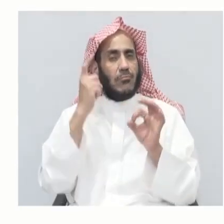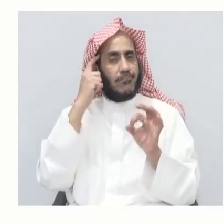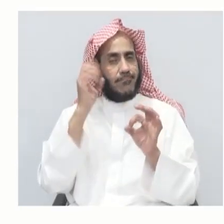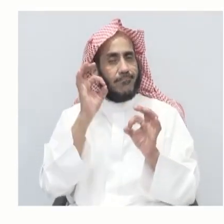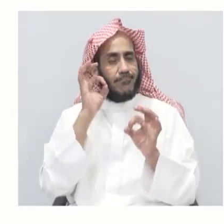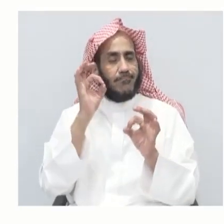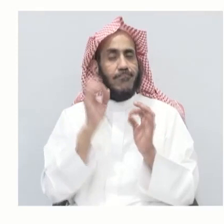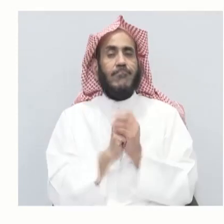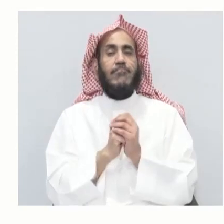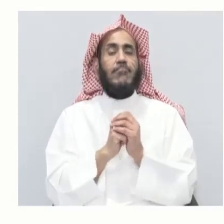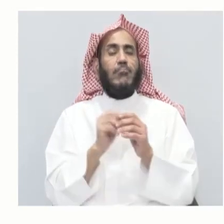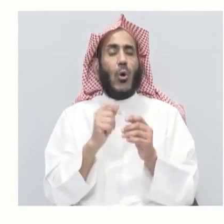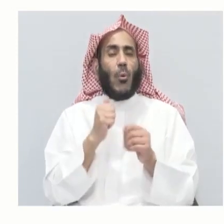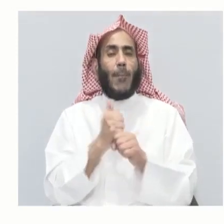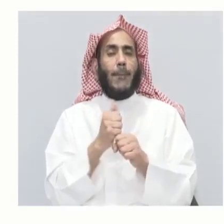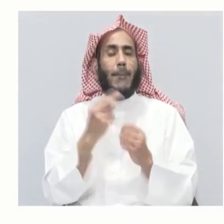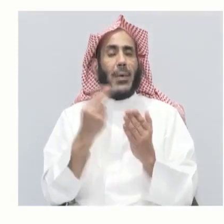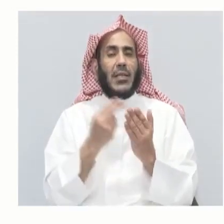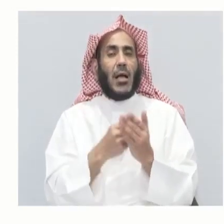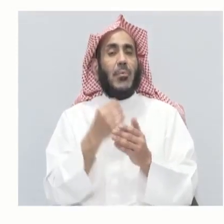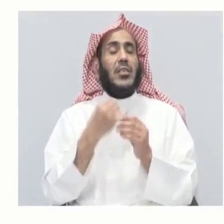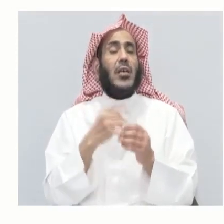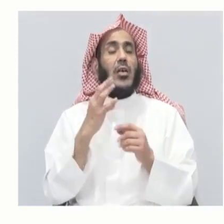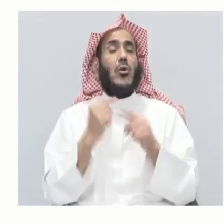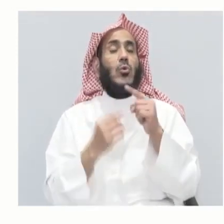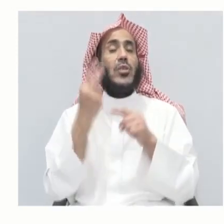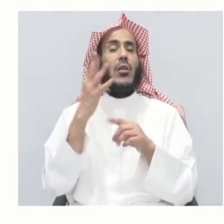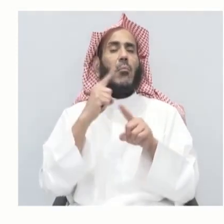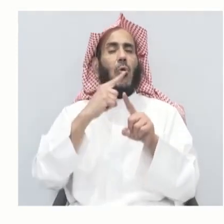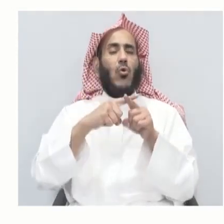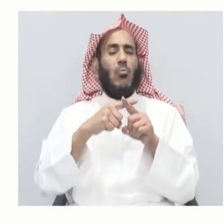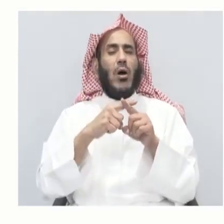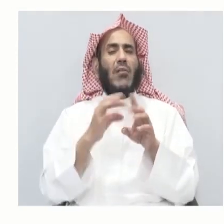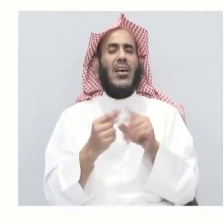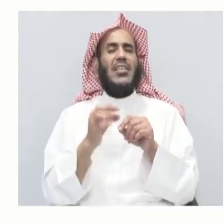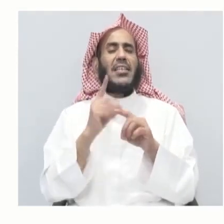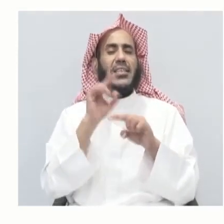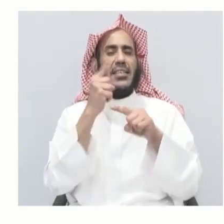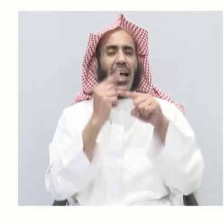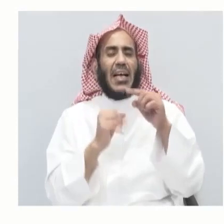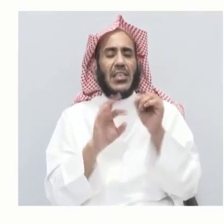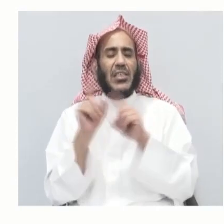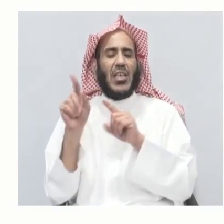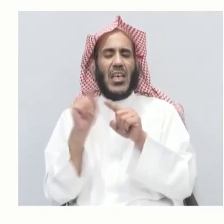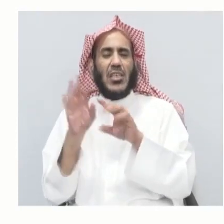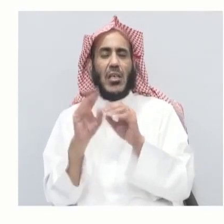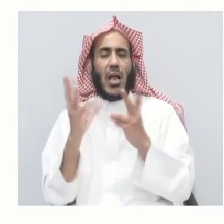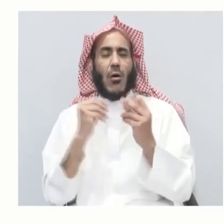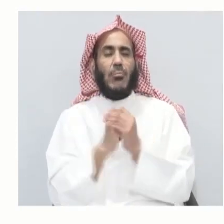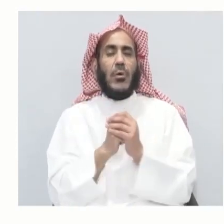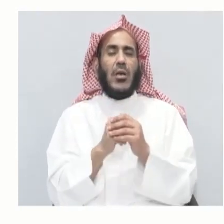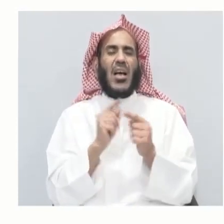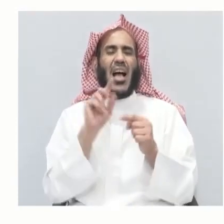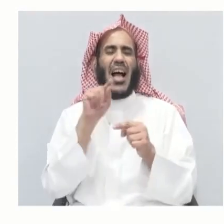الرياضيات عندما نقوم بكتابه 10 اس ا مضروبه بعدد عشري كهذا كانني اقول